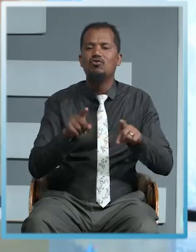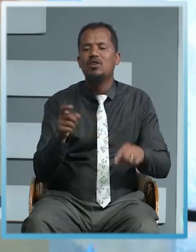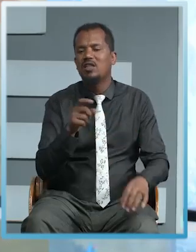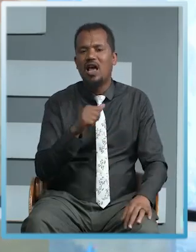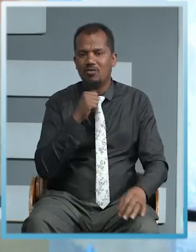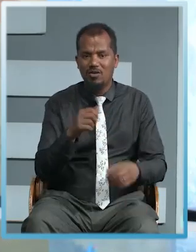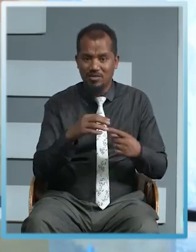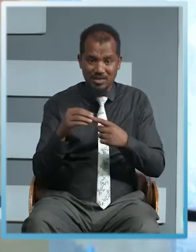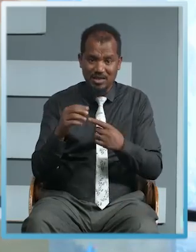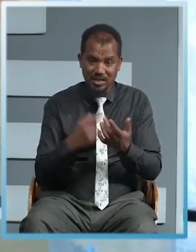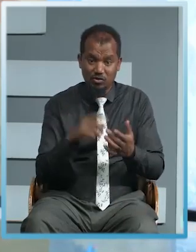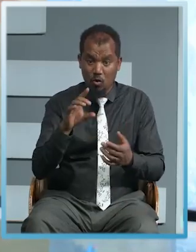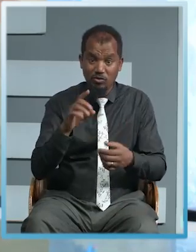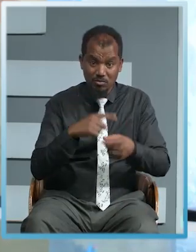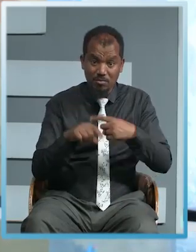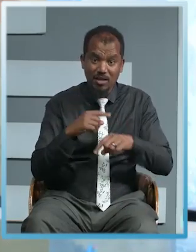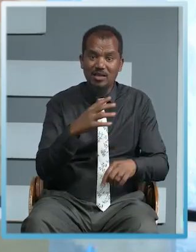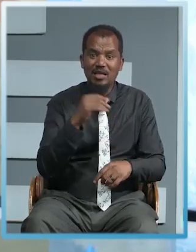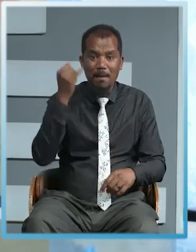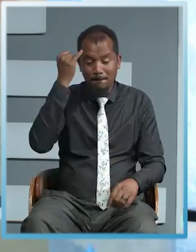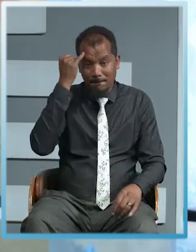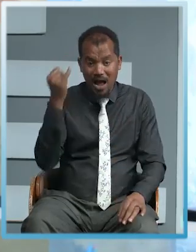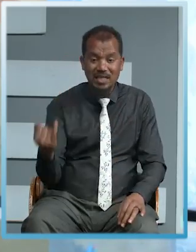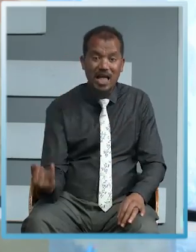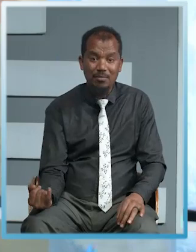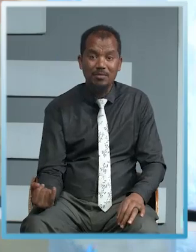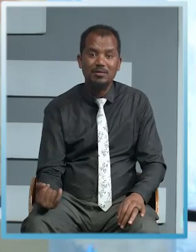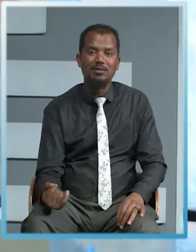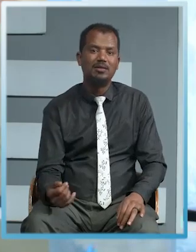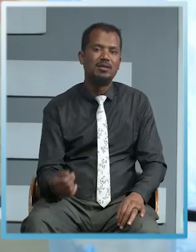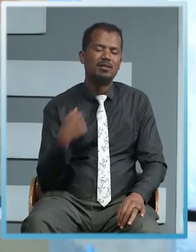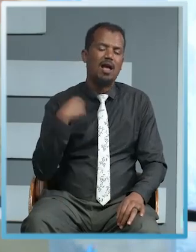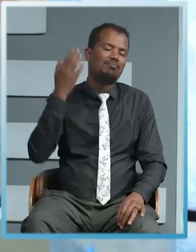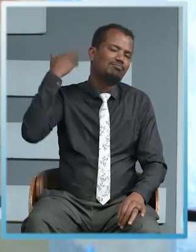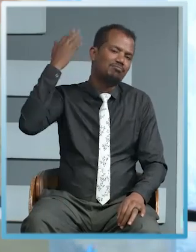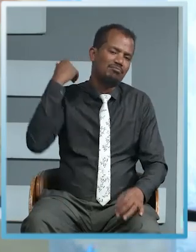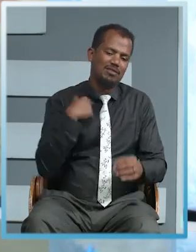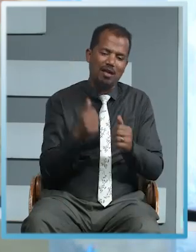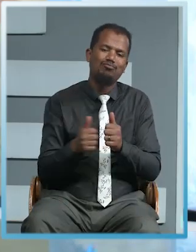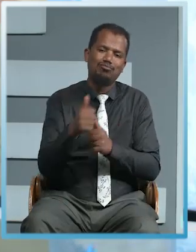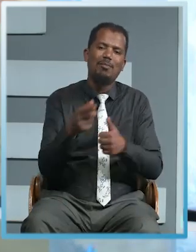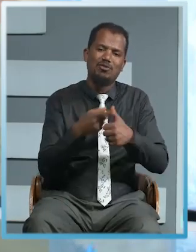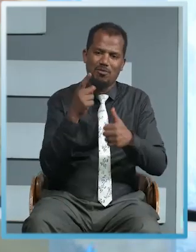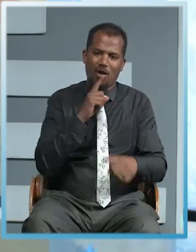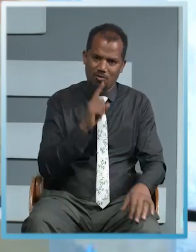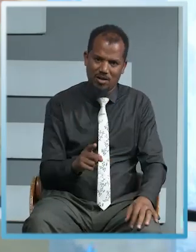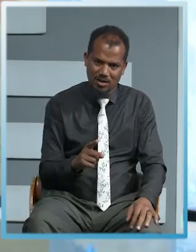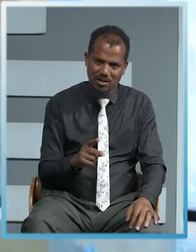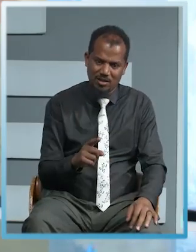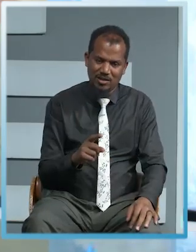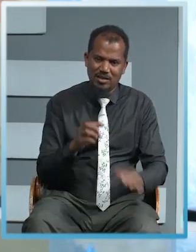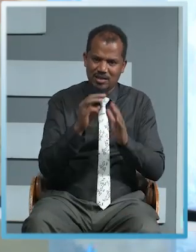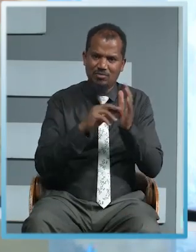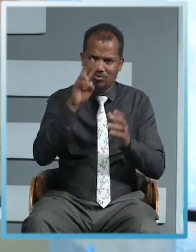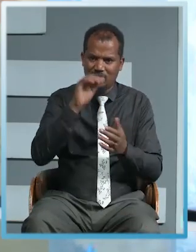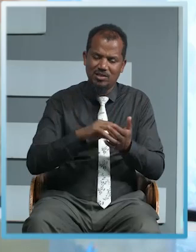ልዩነት ካልሆነ መስተቀር የዚህ ኮሚሽን መምጣት ማለትና በሐሳብ ጥንትነን እኛ ማለት ቀደምትነን